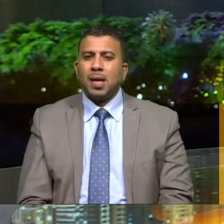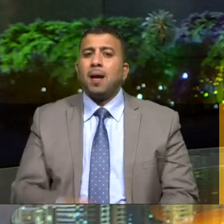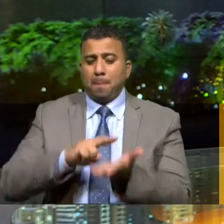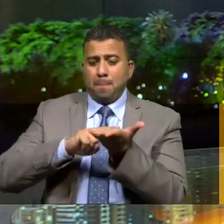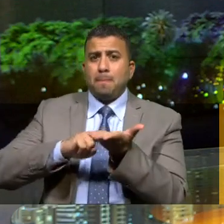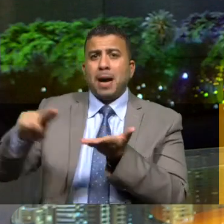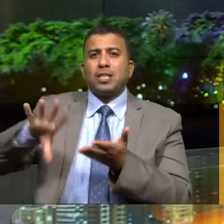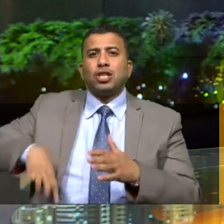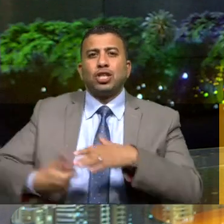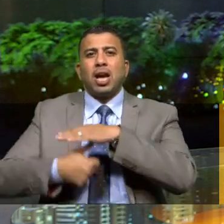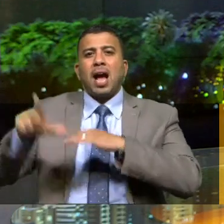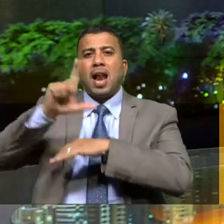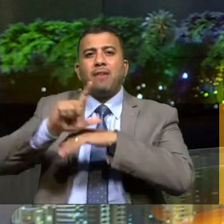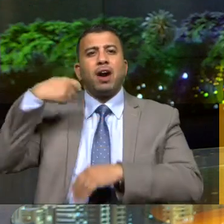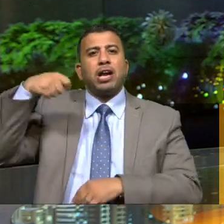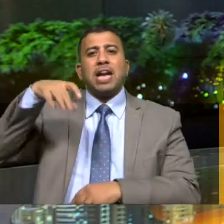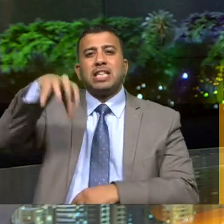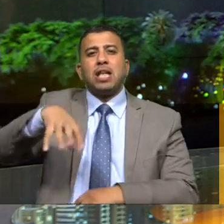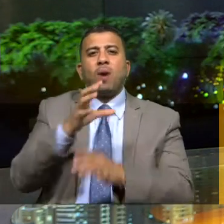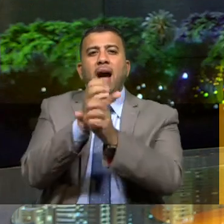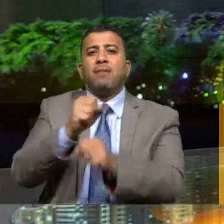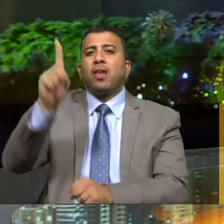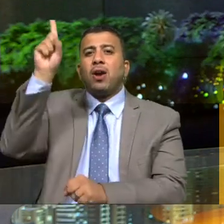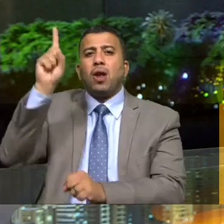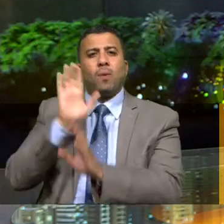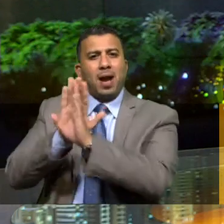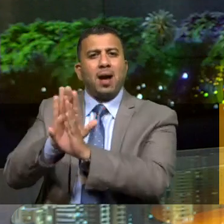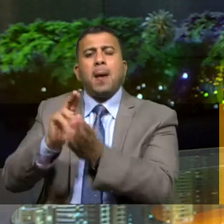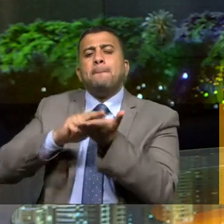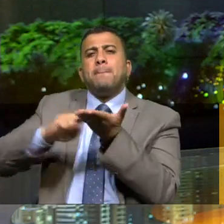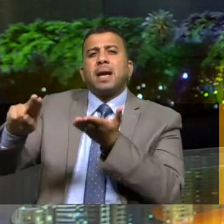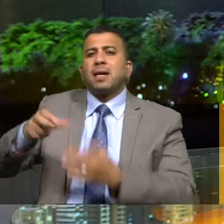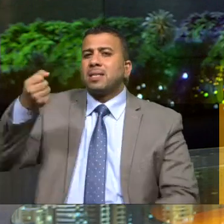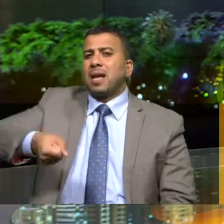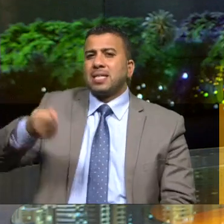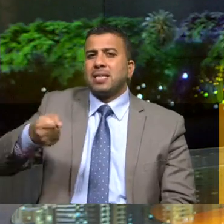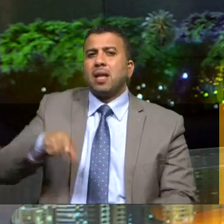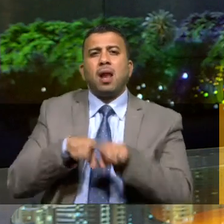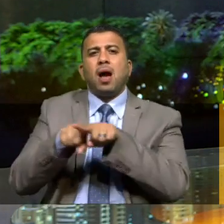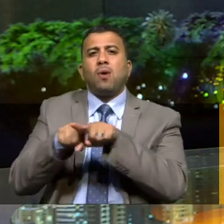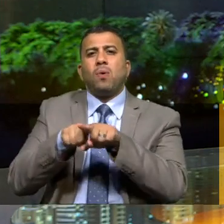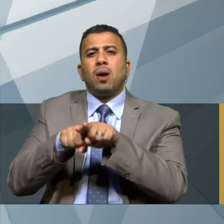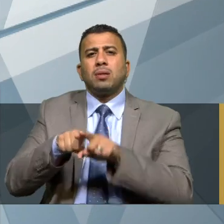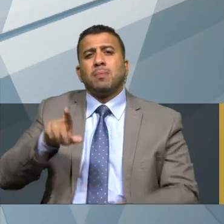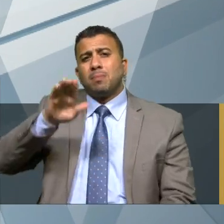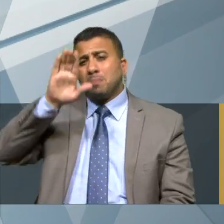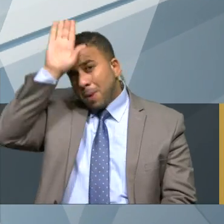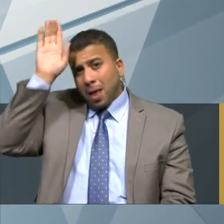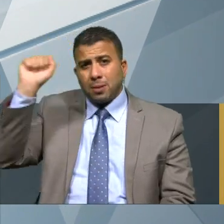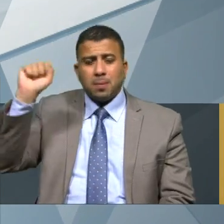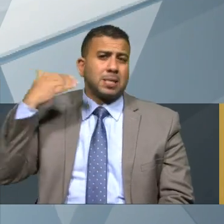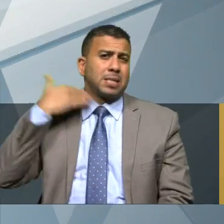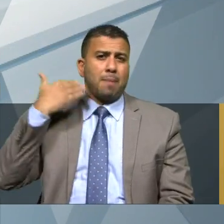بعث صاحب السمو الشيخ خليفة بن زايد آل نهيان رئيس الدولة حفظه الله ورعاه برقية تعزية إلى أخيه خادم